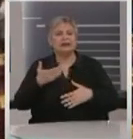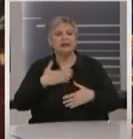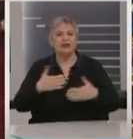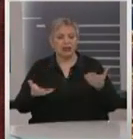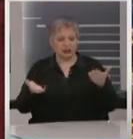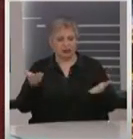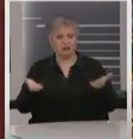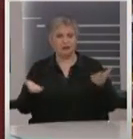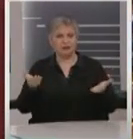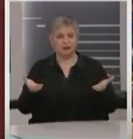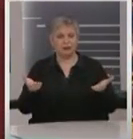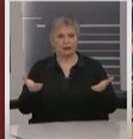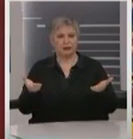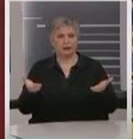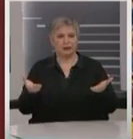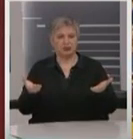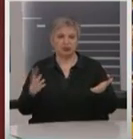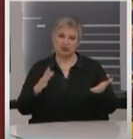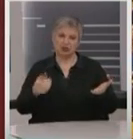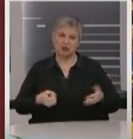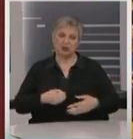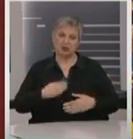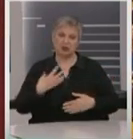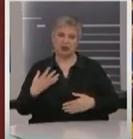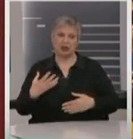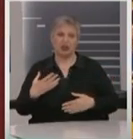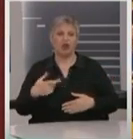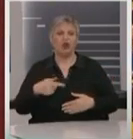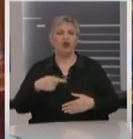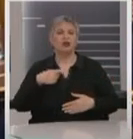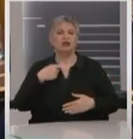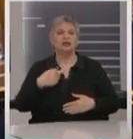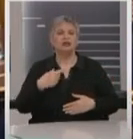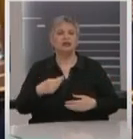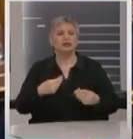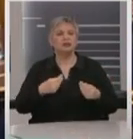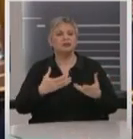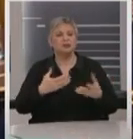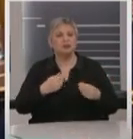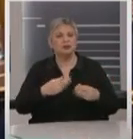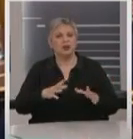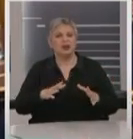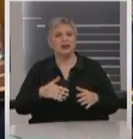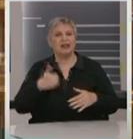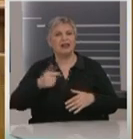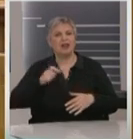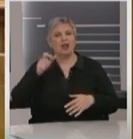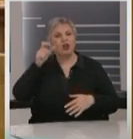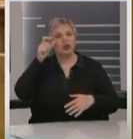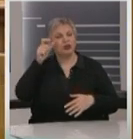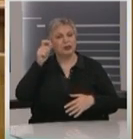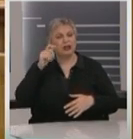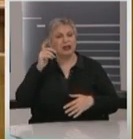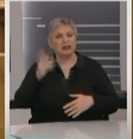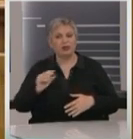κύριε Μητσοτάκη? Έχω λοιπόν την αίσθηση ότι πολύ κακό σας έκανε η σπουδή του κύριου Σαμαρά να εμφανιστεί από την κρυψώνα του μετά